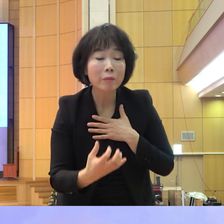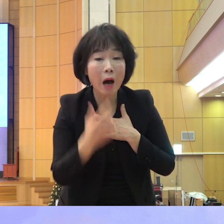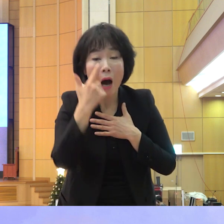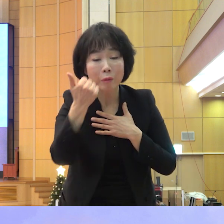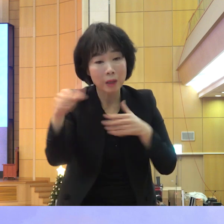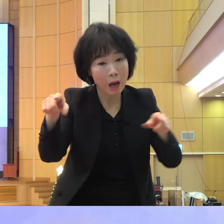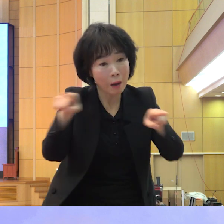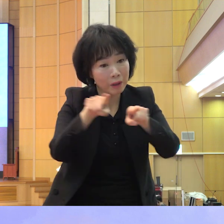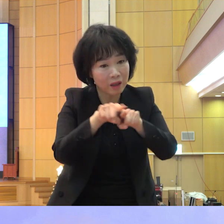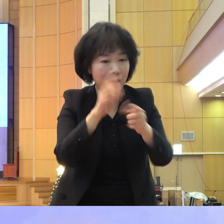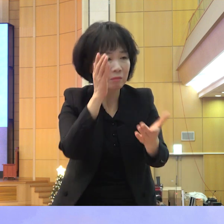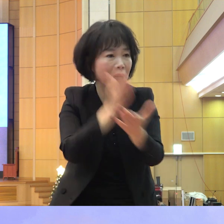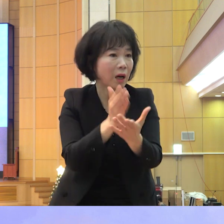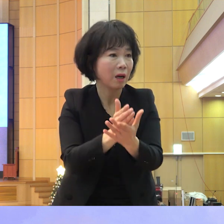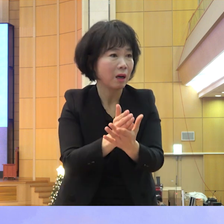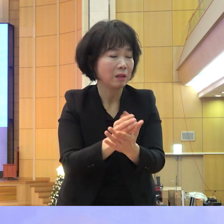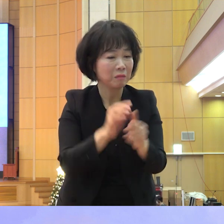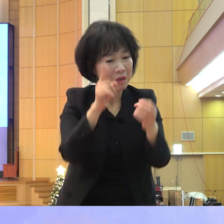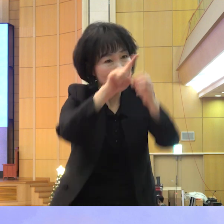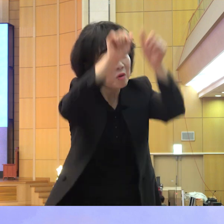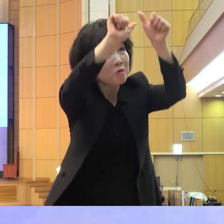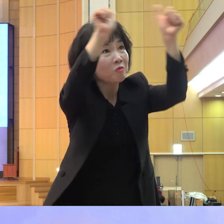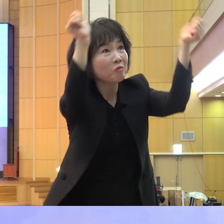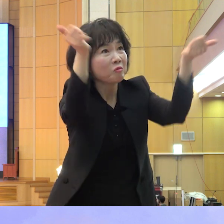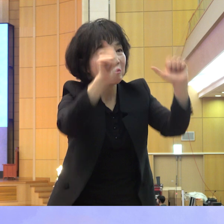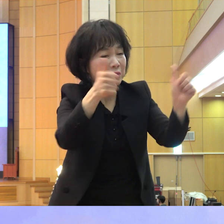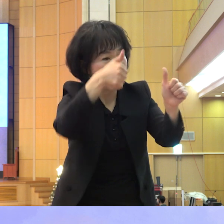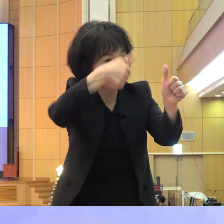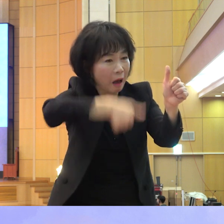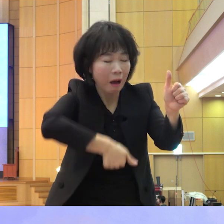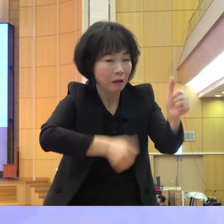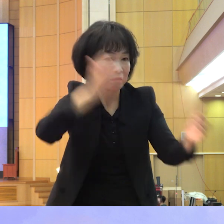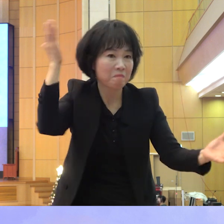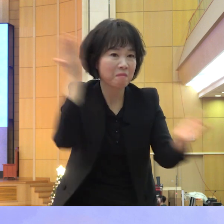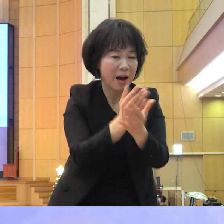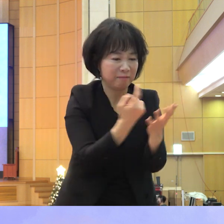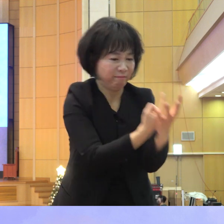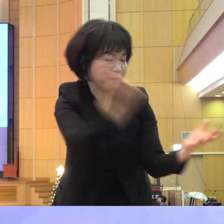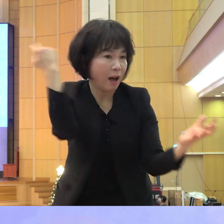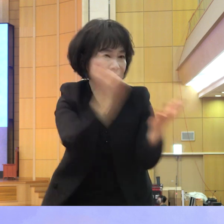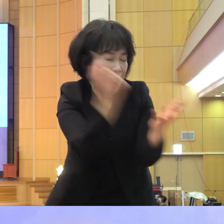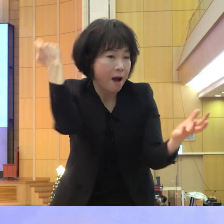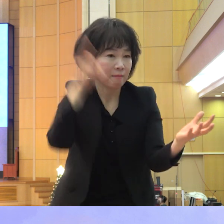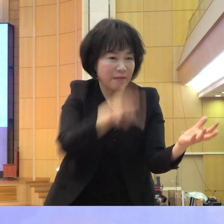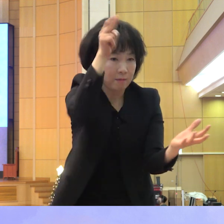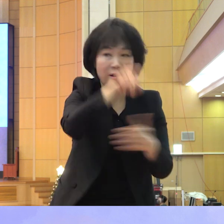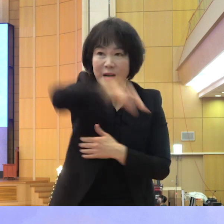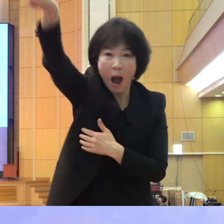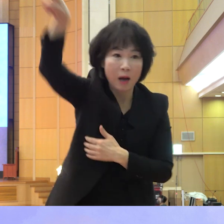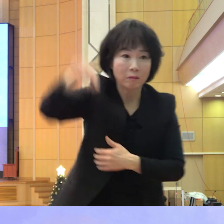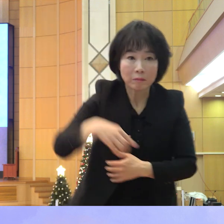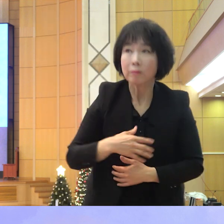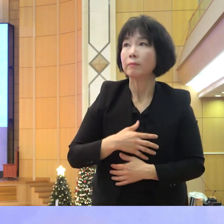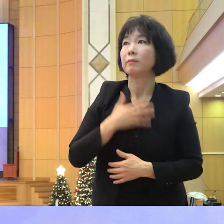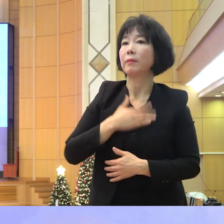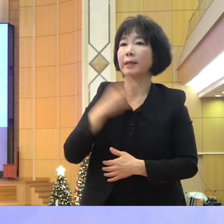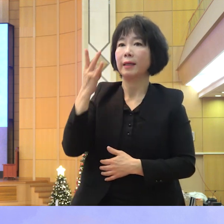돼? 아멘하고 그리고서 보따리 싸가지고 그냥 이유 없어요. 하나님 말씀은 이유가